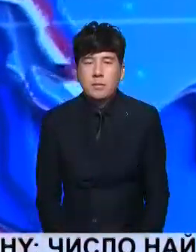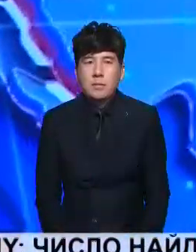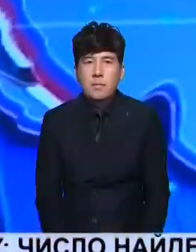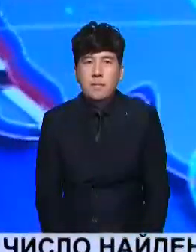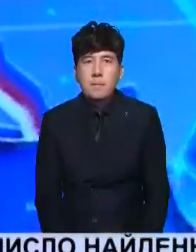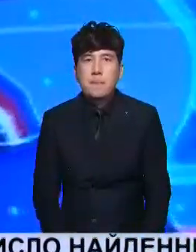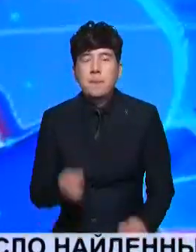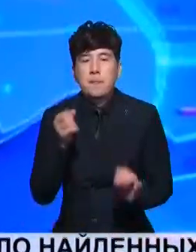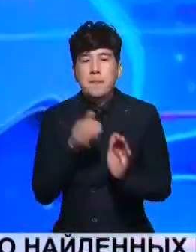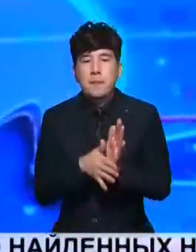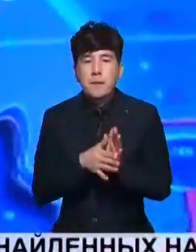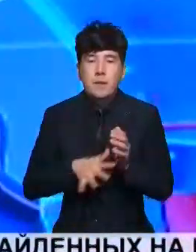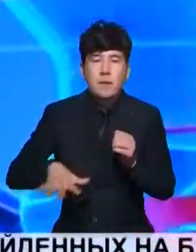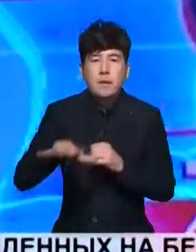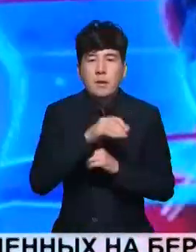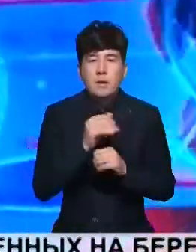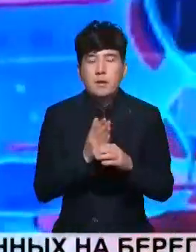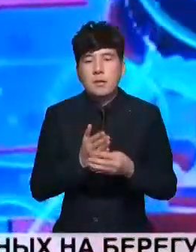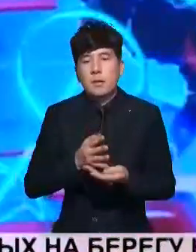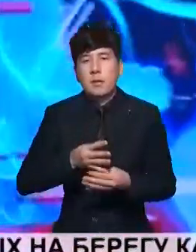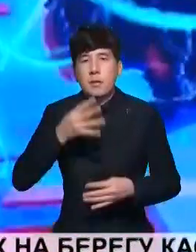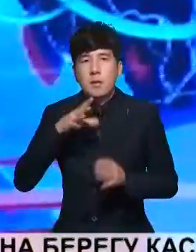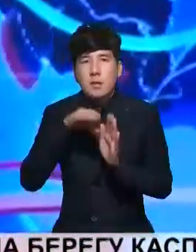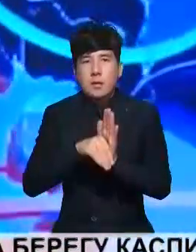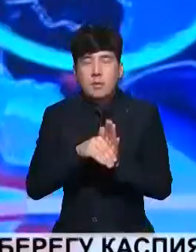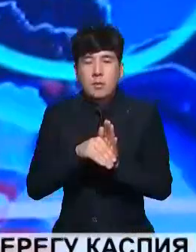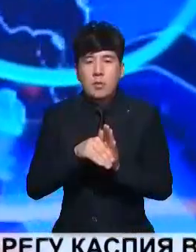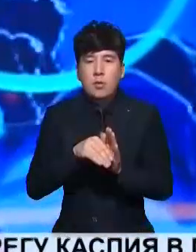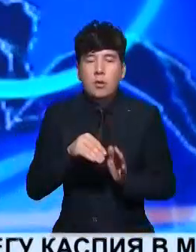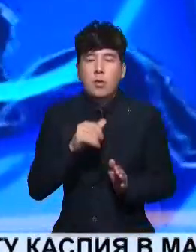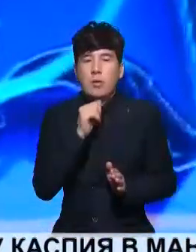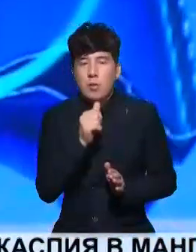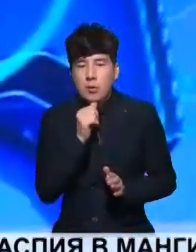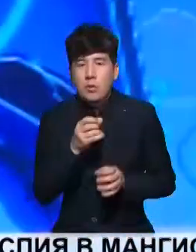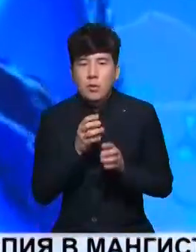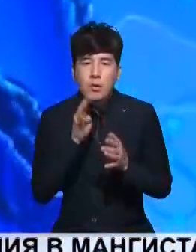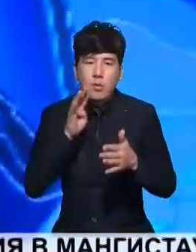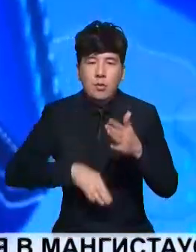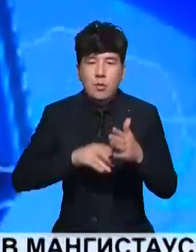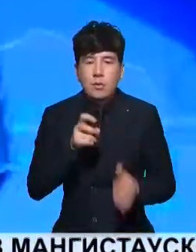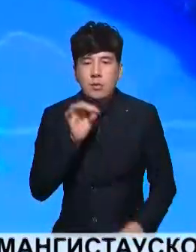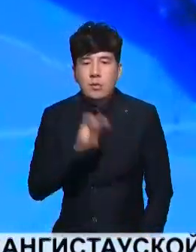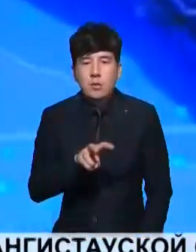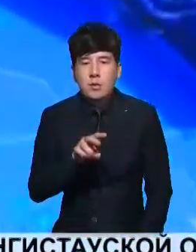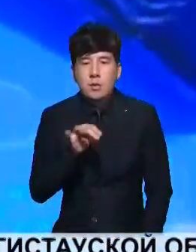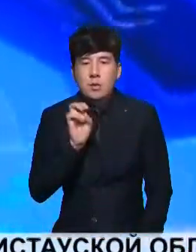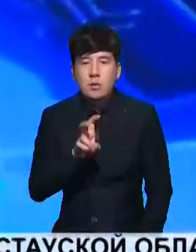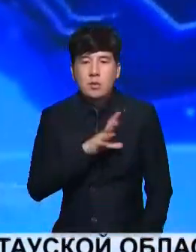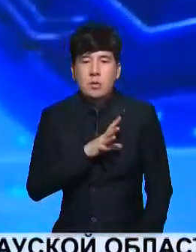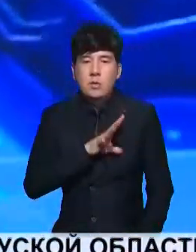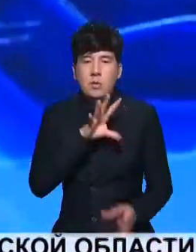За обрушение целого пролета стены в Новонижинской общеобразовательной школе Кустанайской области оштрафовали руководителя Аулик-Кольского отдела